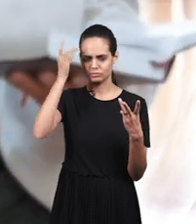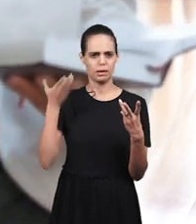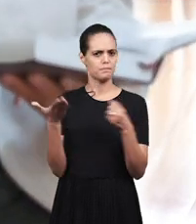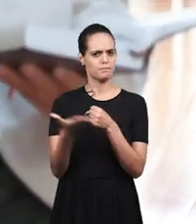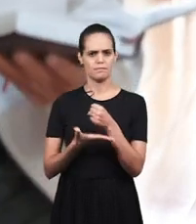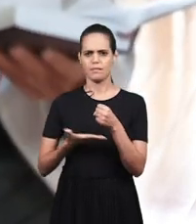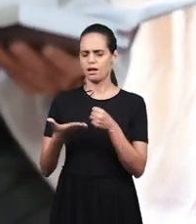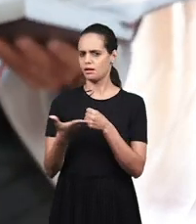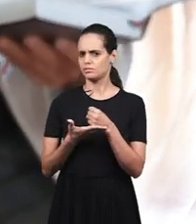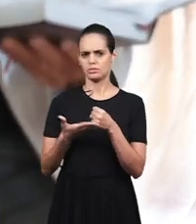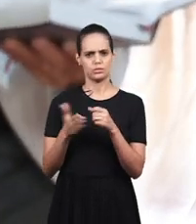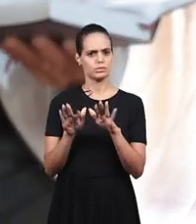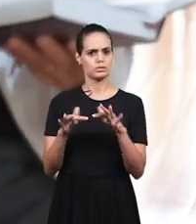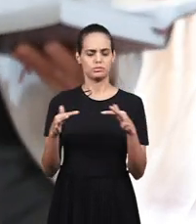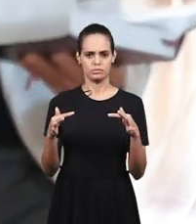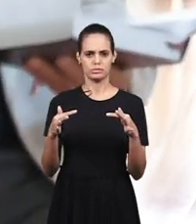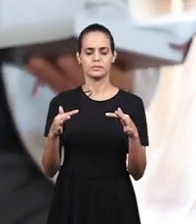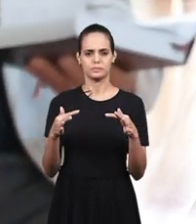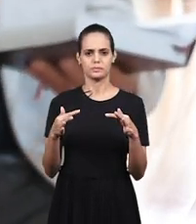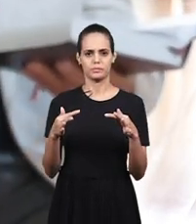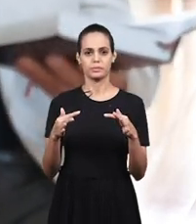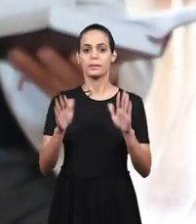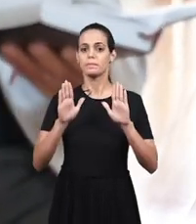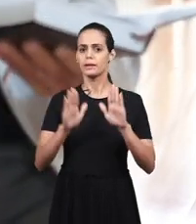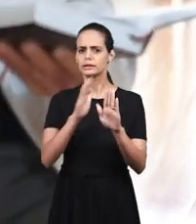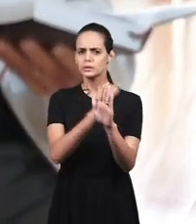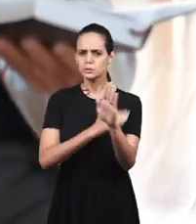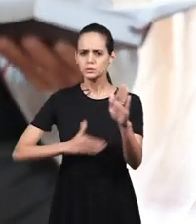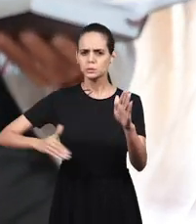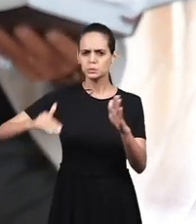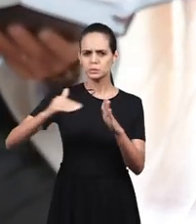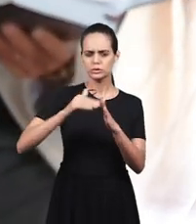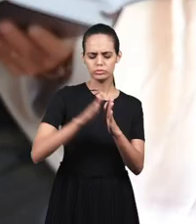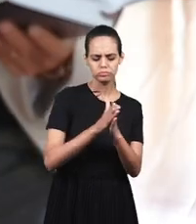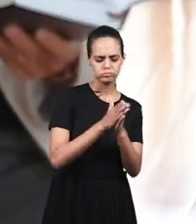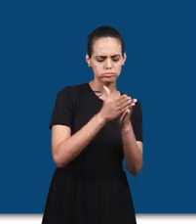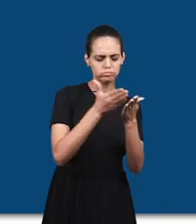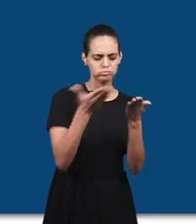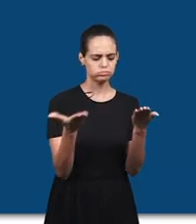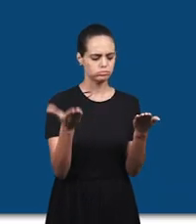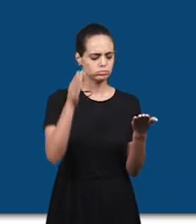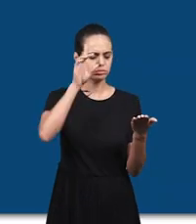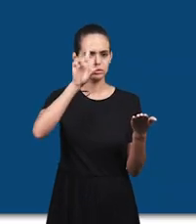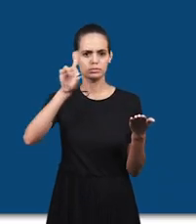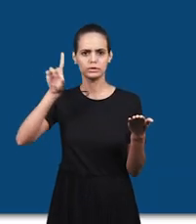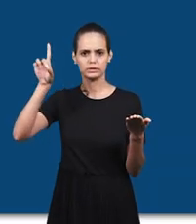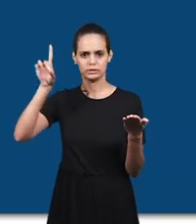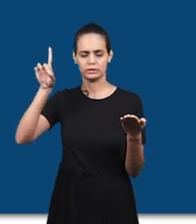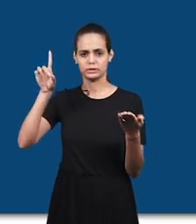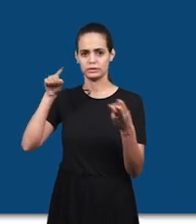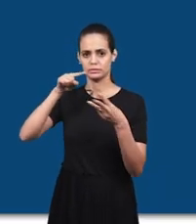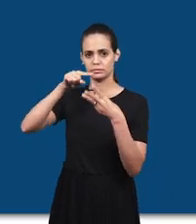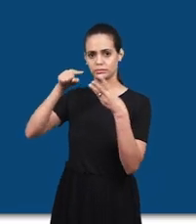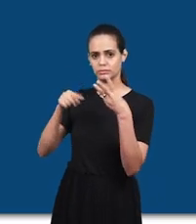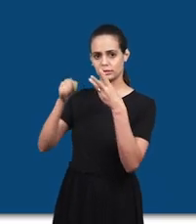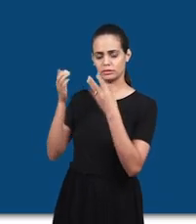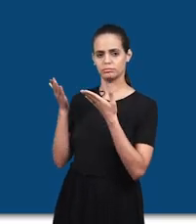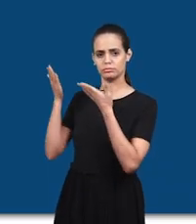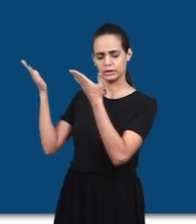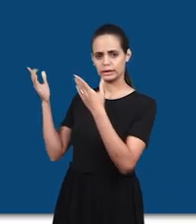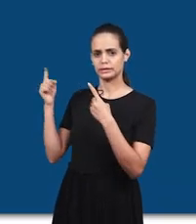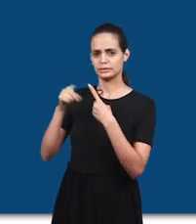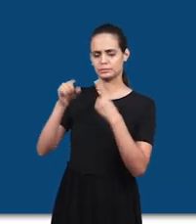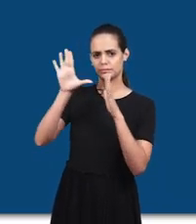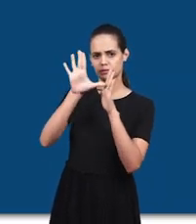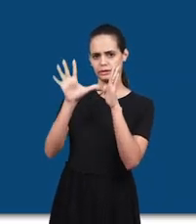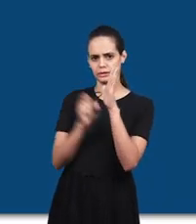Это базово, это база, да, для всего этого. И все это, оно в символах, в